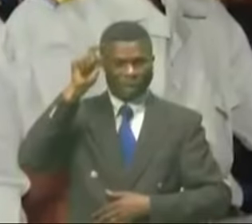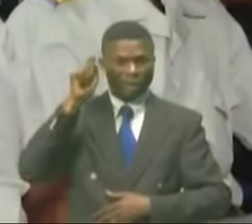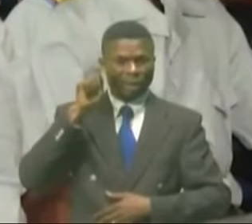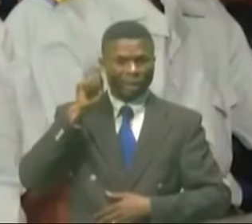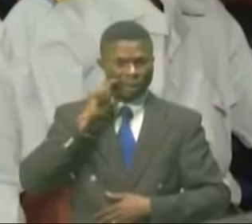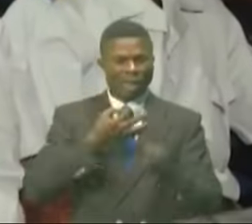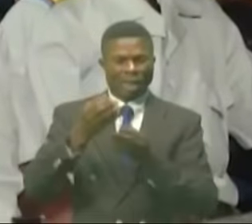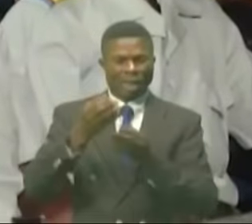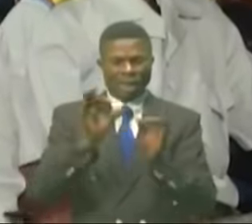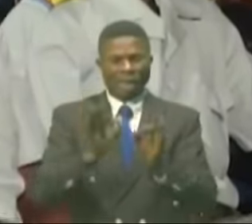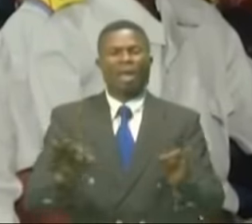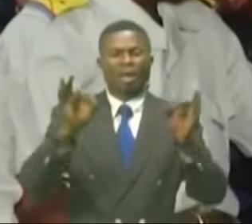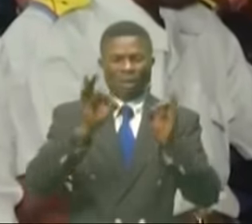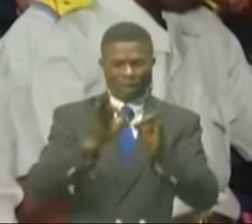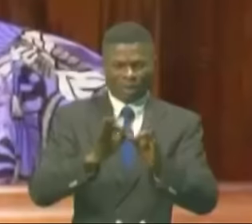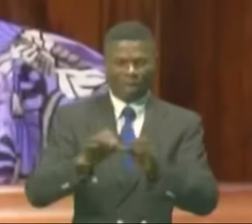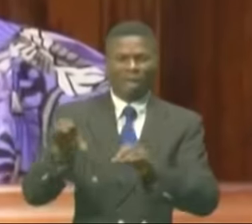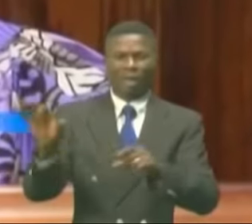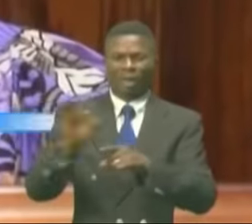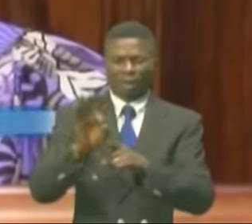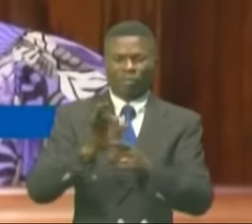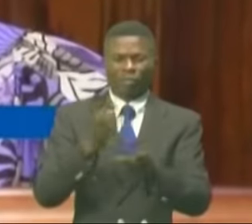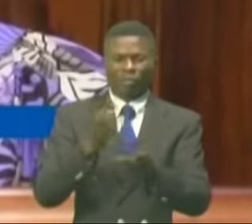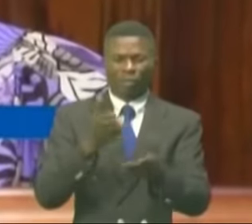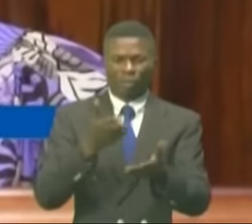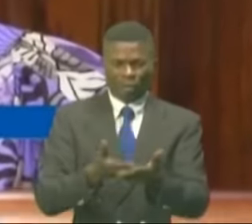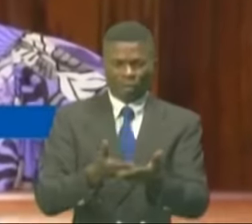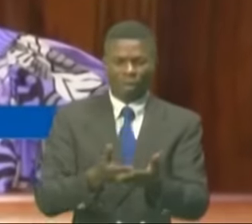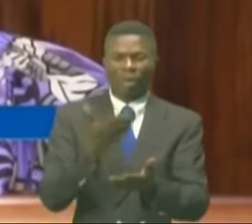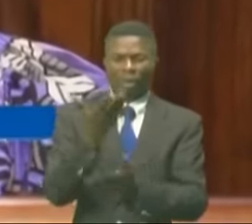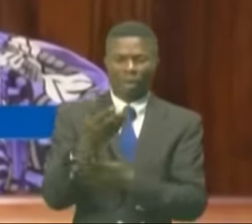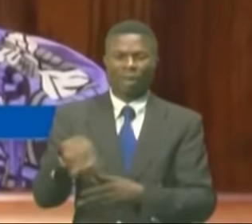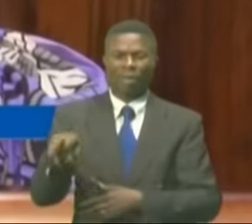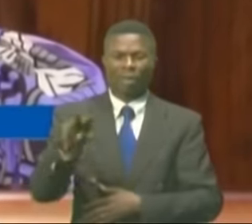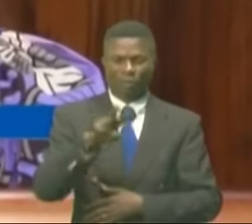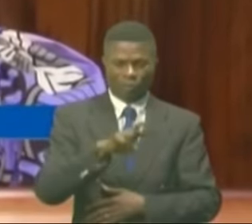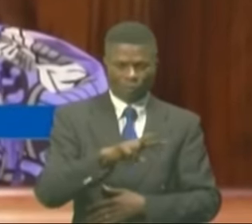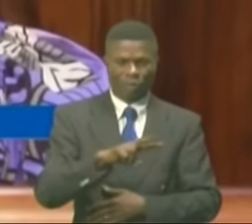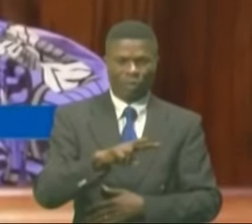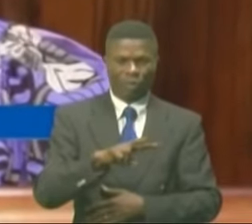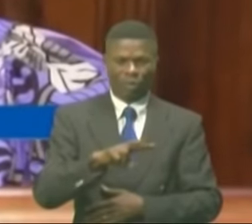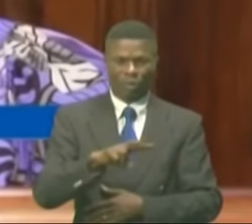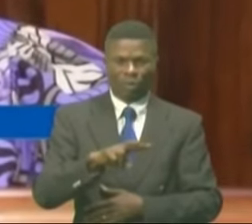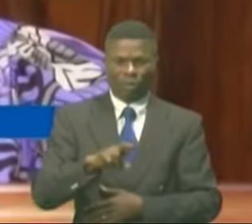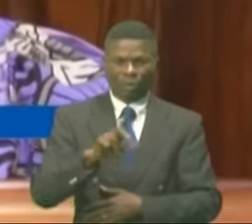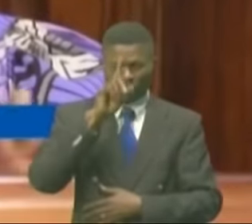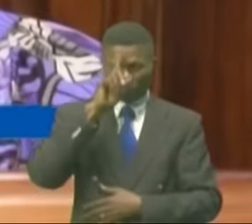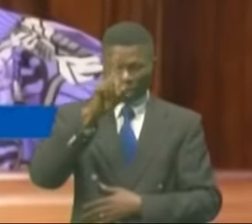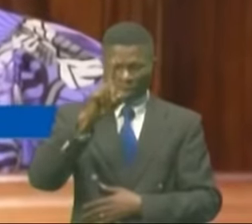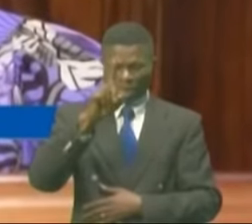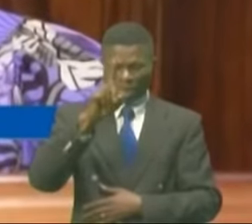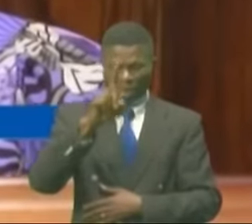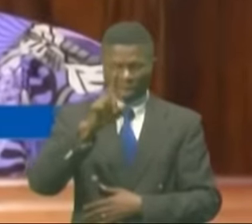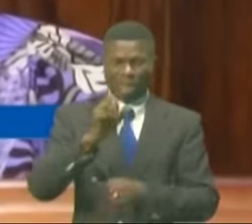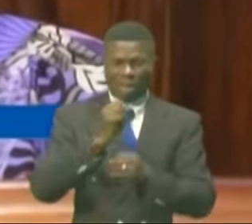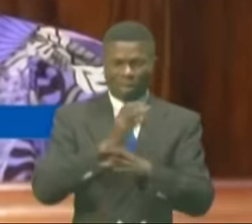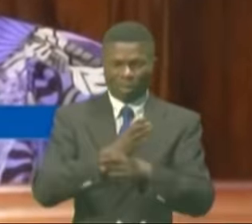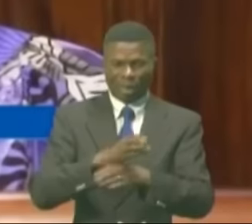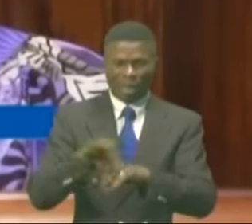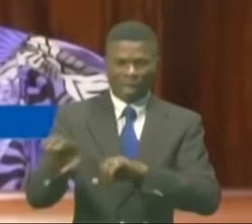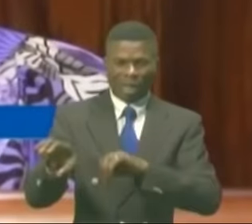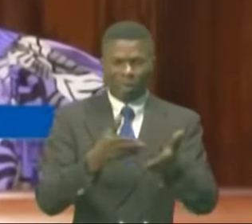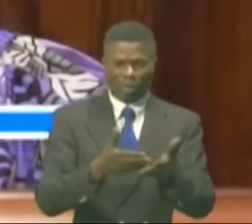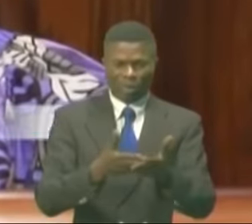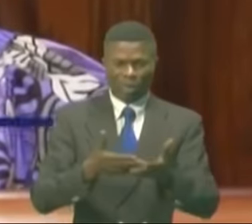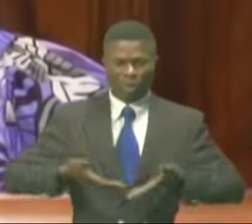rappelé l'importance de ces assises. Je vous exhorte donc à être très attentif à l'assiduité par